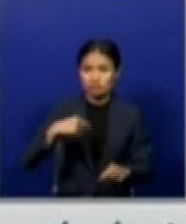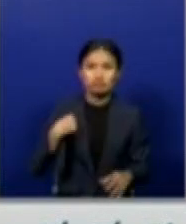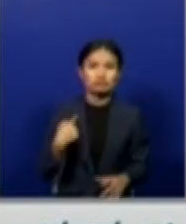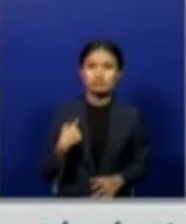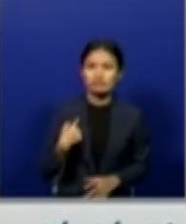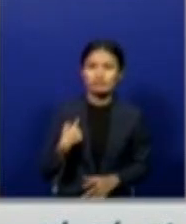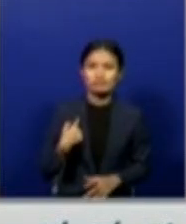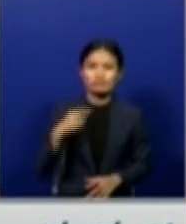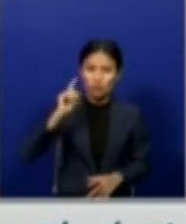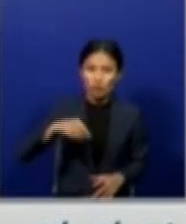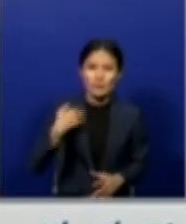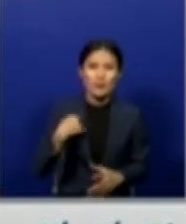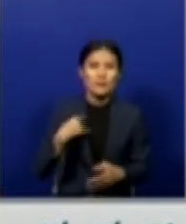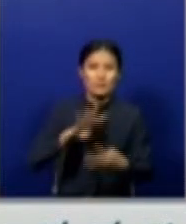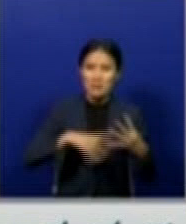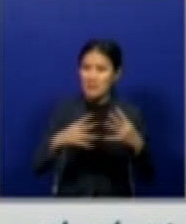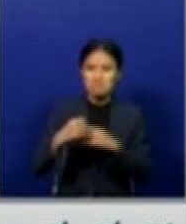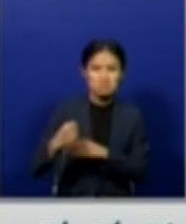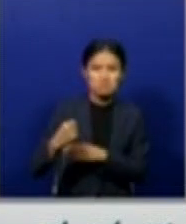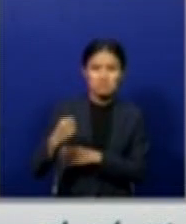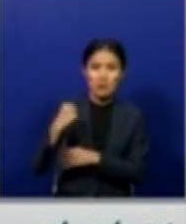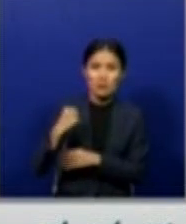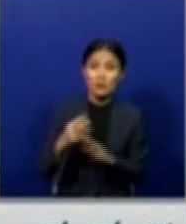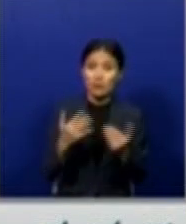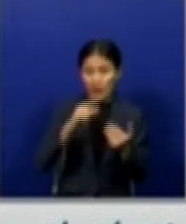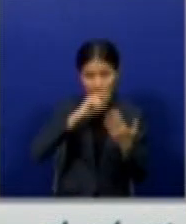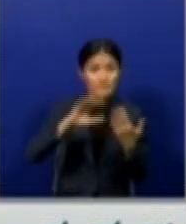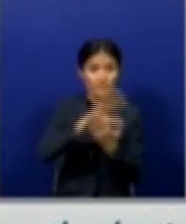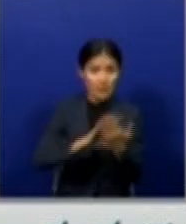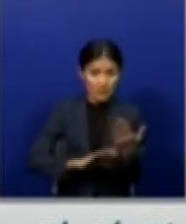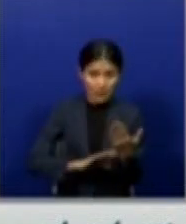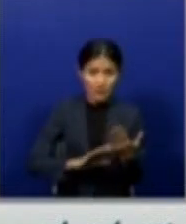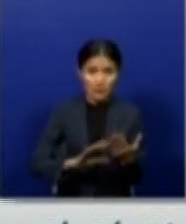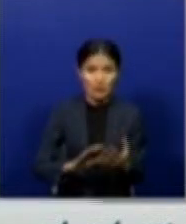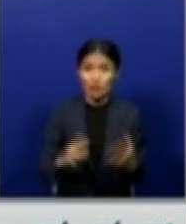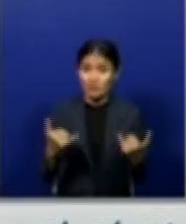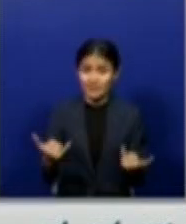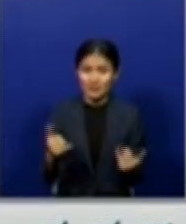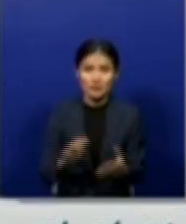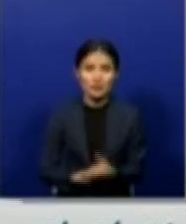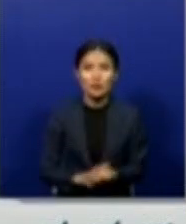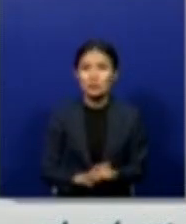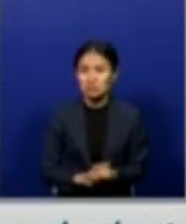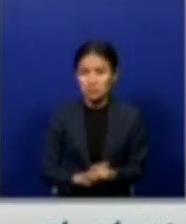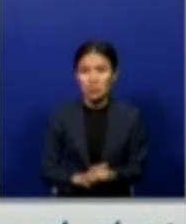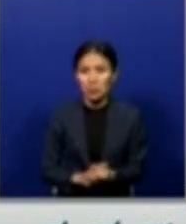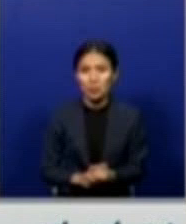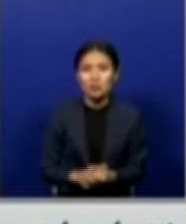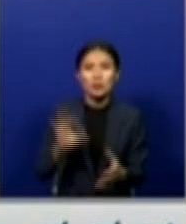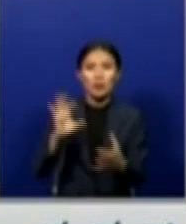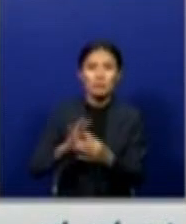แล้วก็ประเทศไทยของเราเนี่ยเนื่องจากเราเนี่ยพึ่งพาธุรกิจทางด้านของการท่องเที่ยวสูงมากนะ